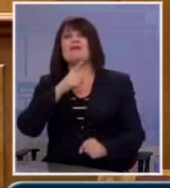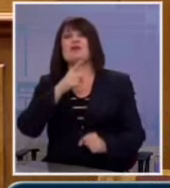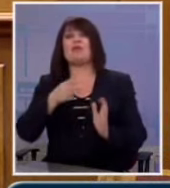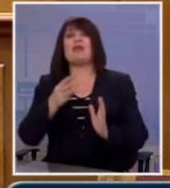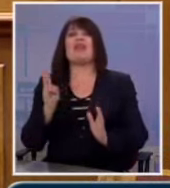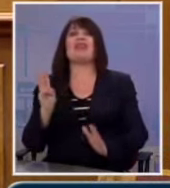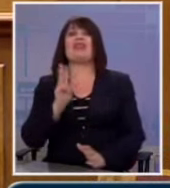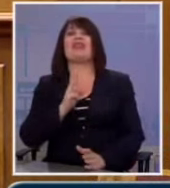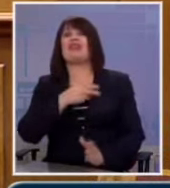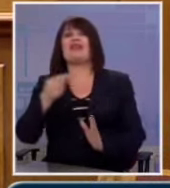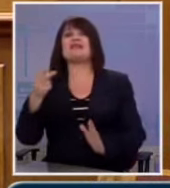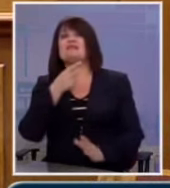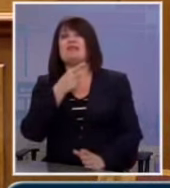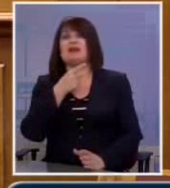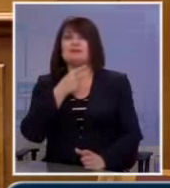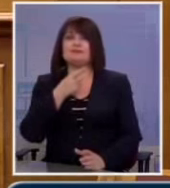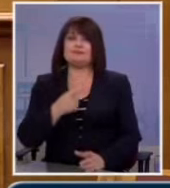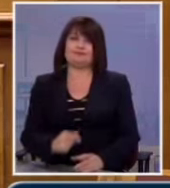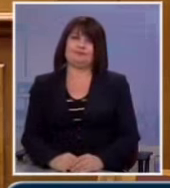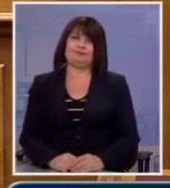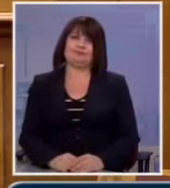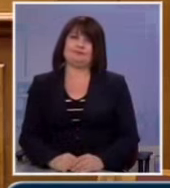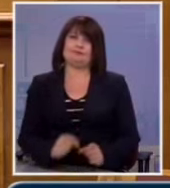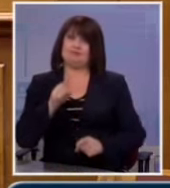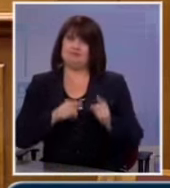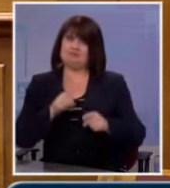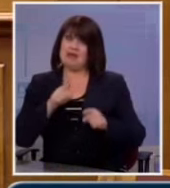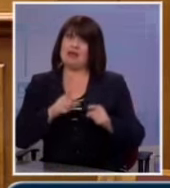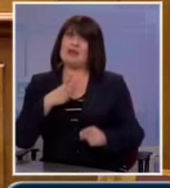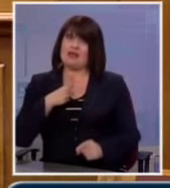θεσμών. Όσο και αν υπήρξαν ειλικρινείς προθέσεις,